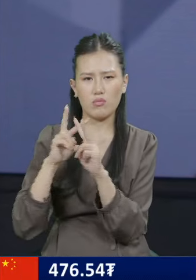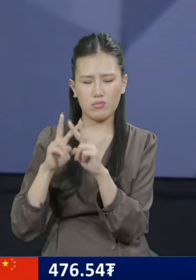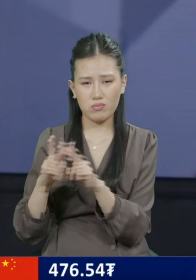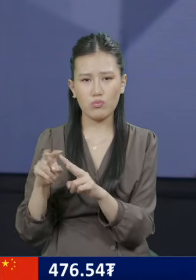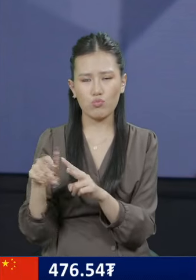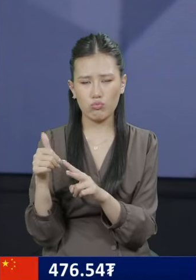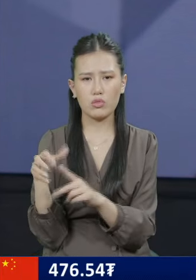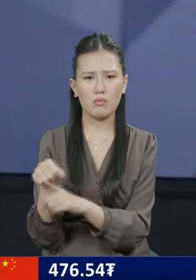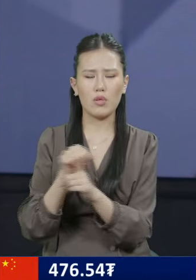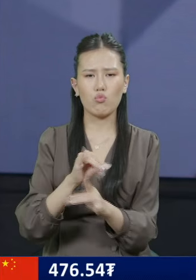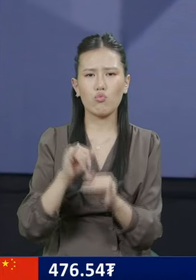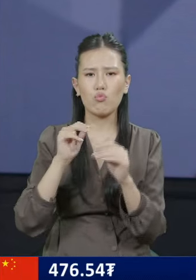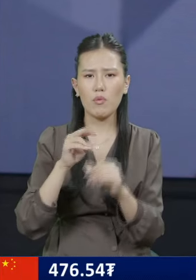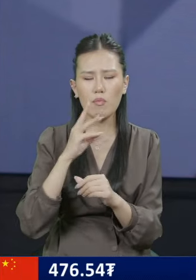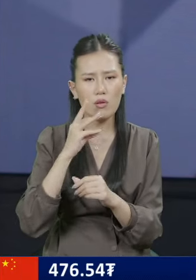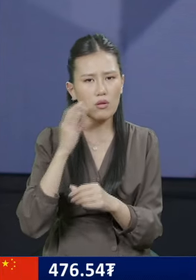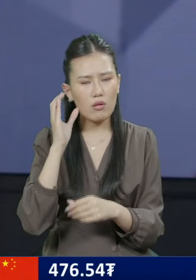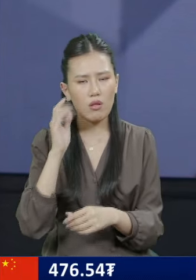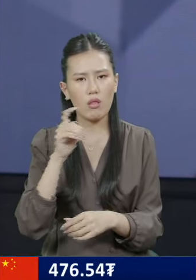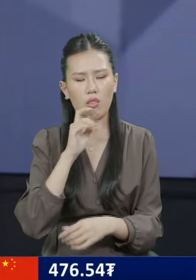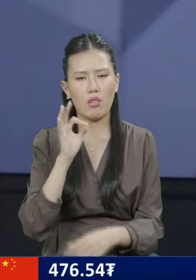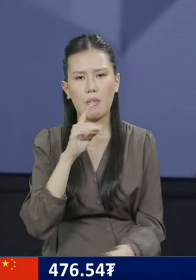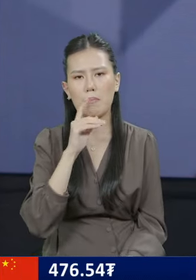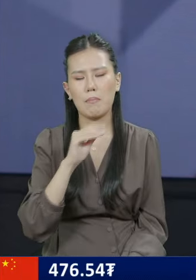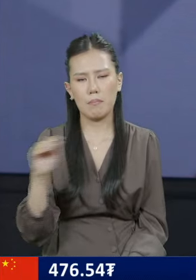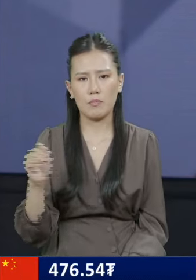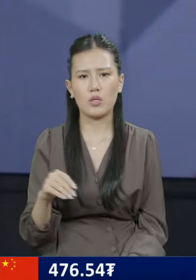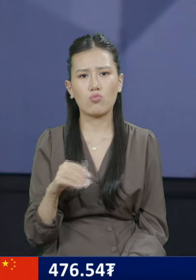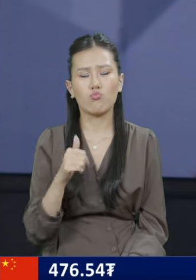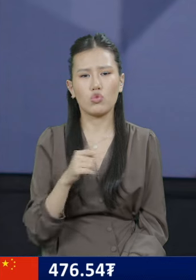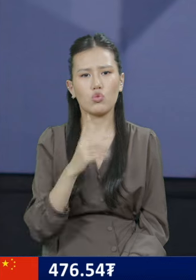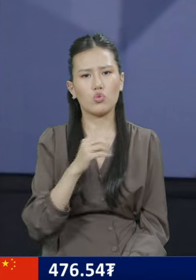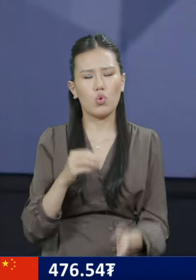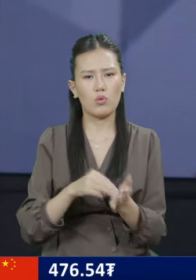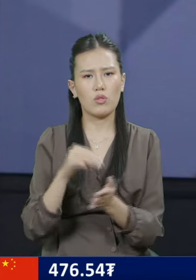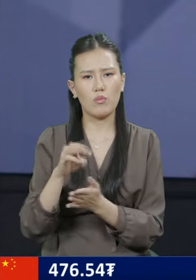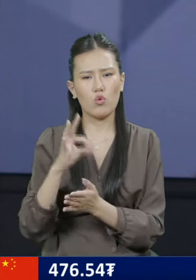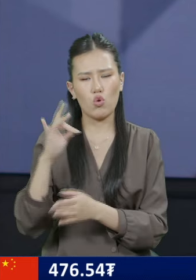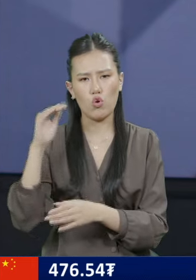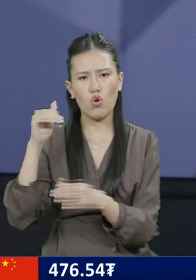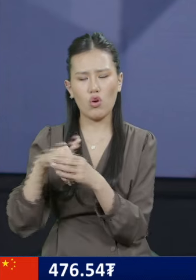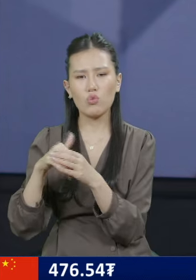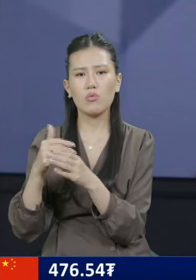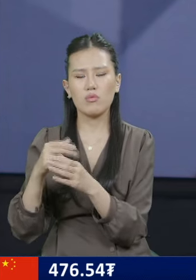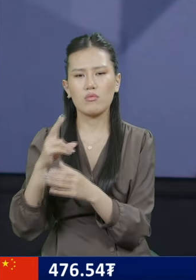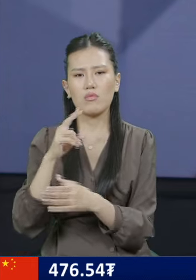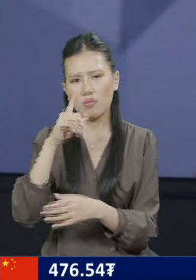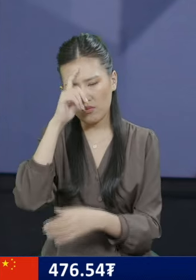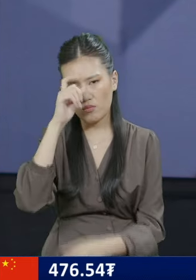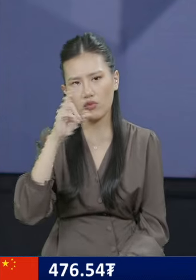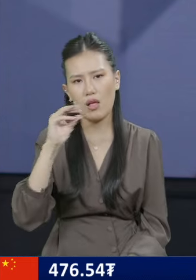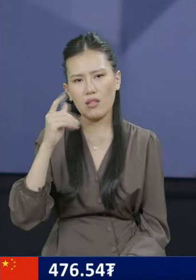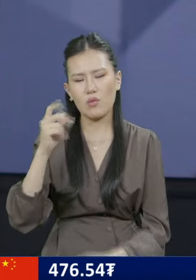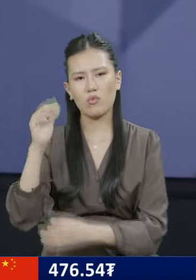асуудлаар шалгагдаж байгаа нь одоогоор тодорхойгүй байна. Гэхдээ 100 тэрбум төгрөгийн алдагдалт хүрсэн гих эрүүл мэндийн даатгалын сан хүнд байдалд орж